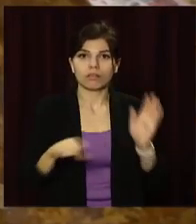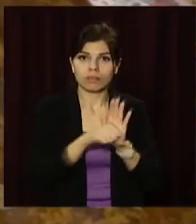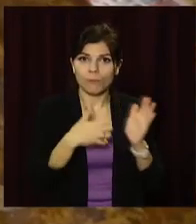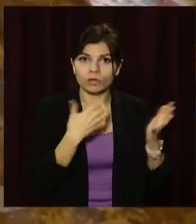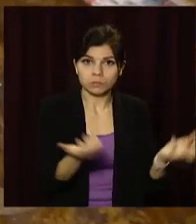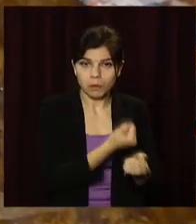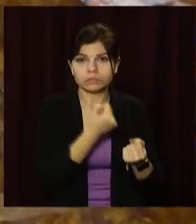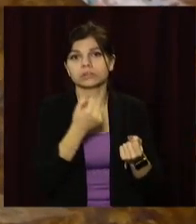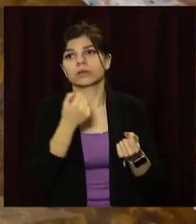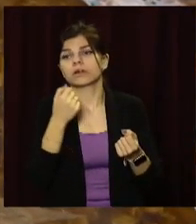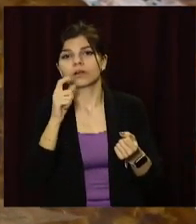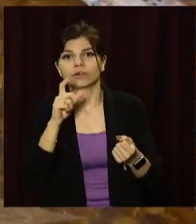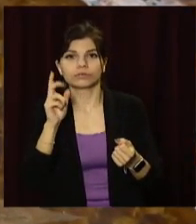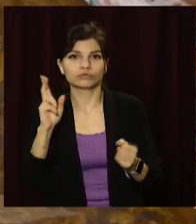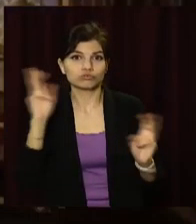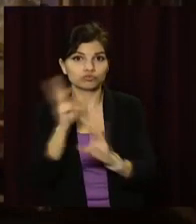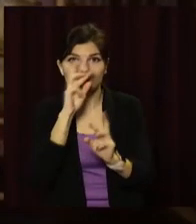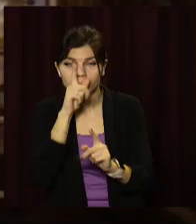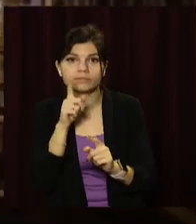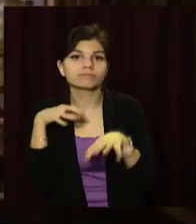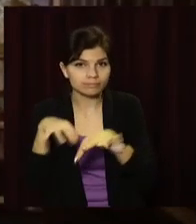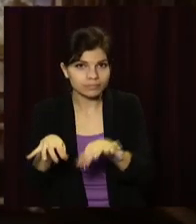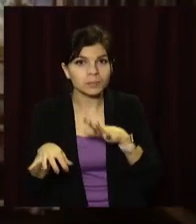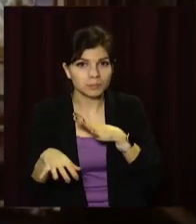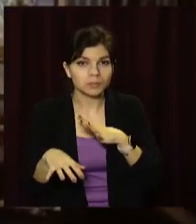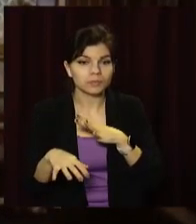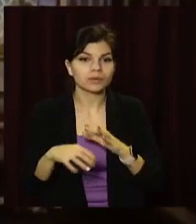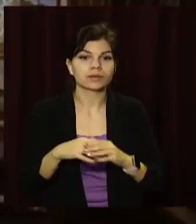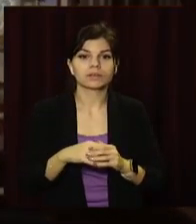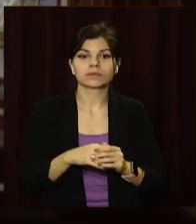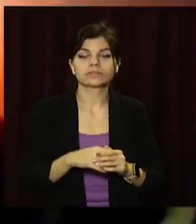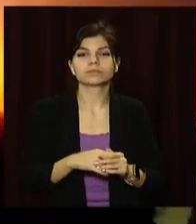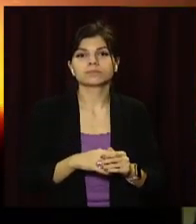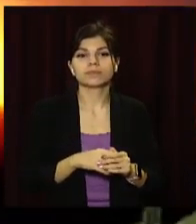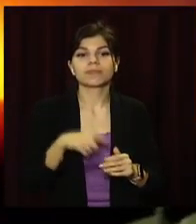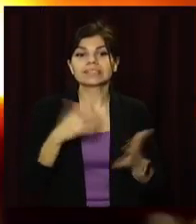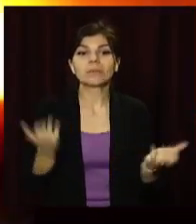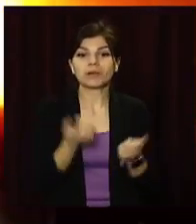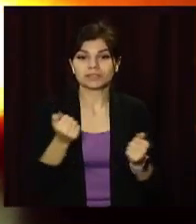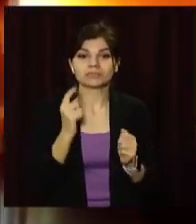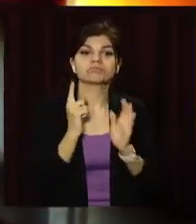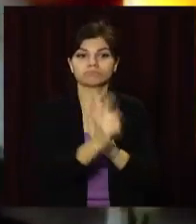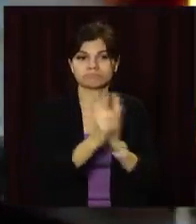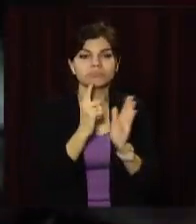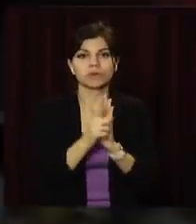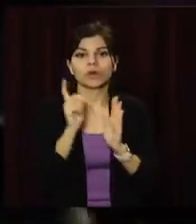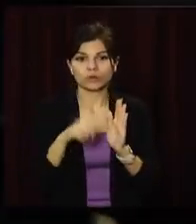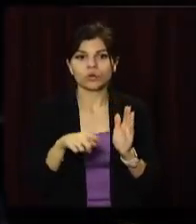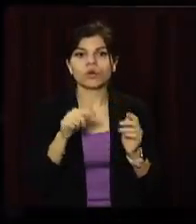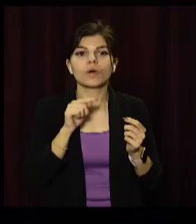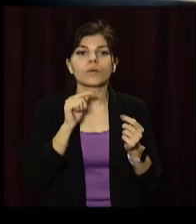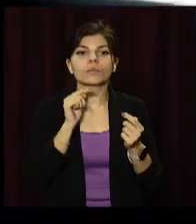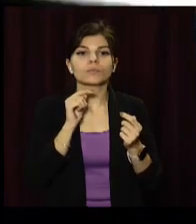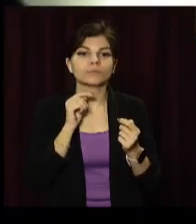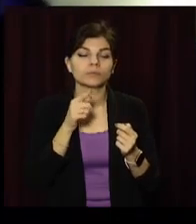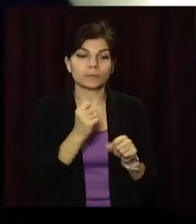мешканці Дніпропетровщини відпочивали відносно спокійно. Крім того, на новорічні та різдвяні канікули, окрім оперативних виїздів, ДСНСники також